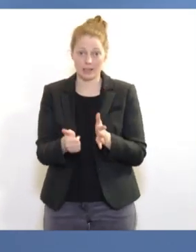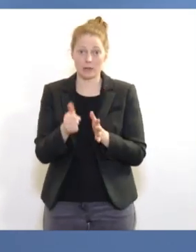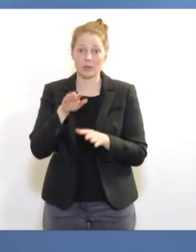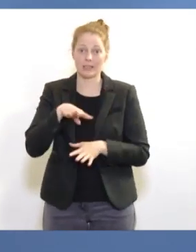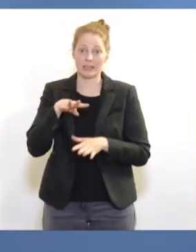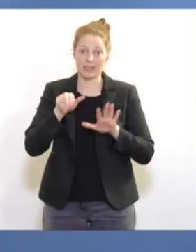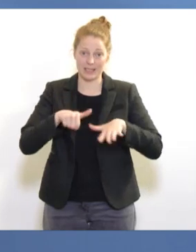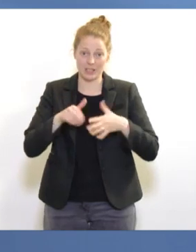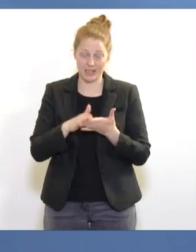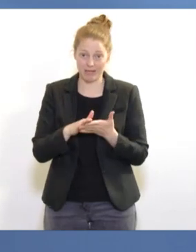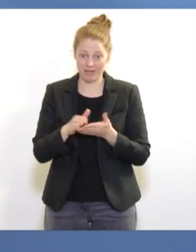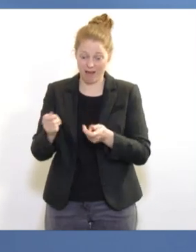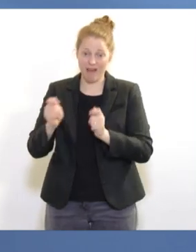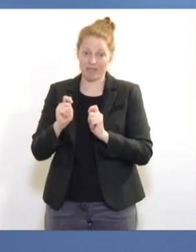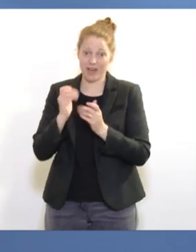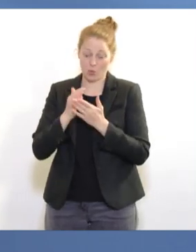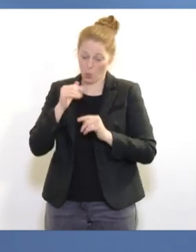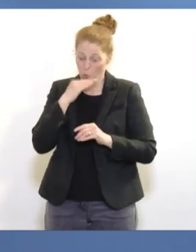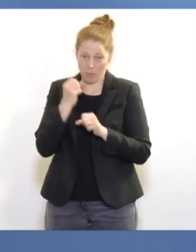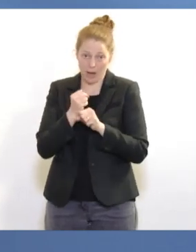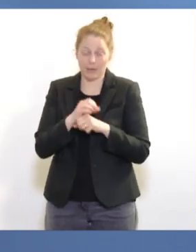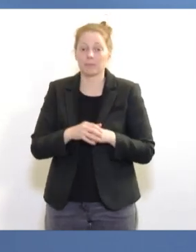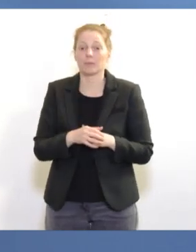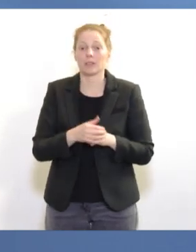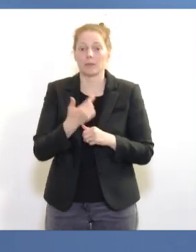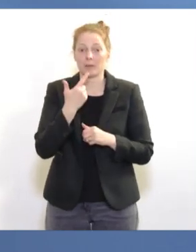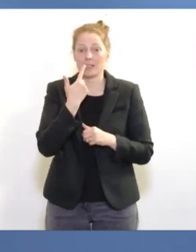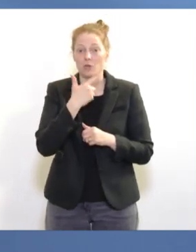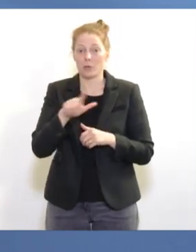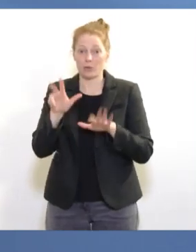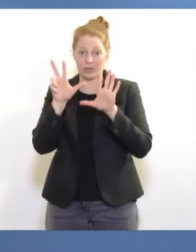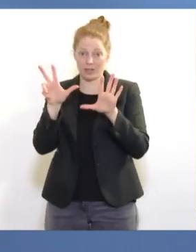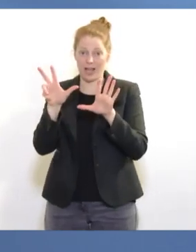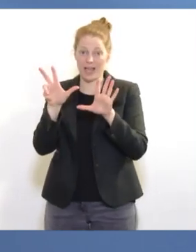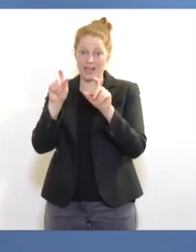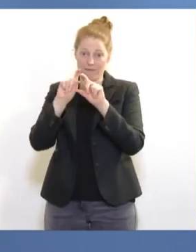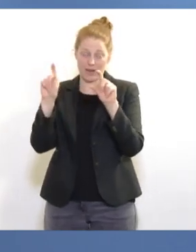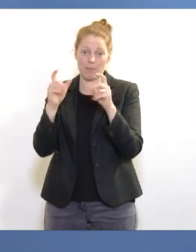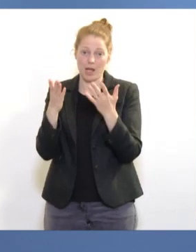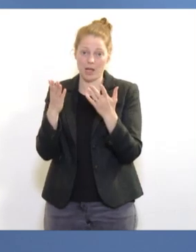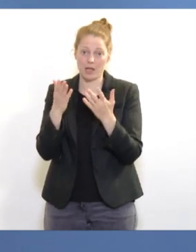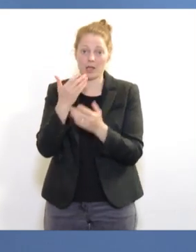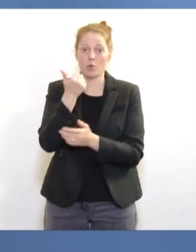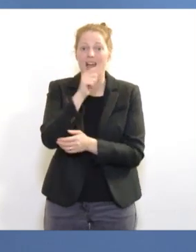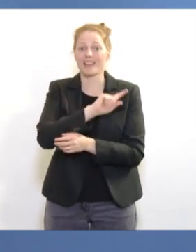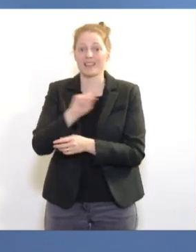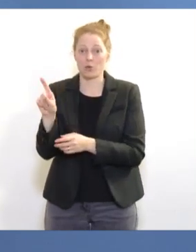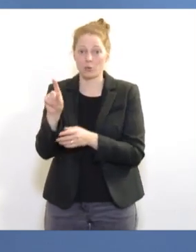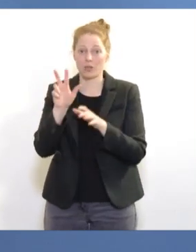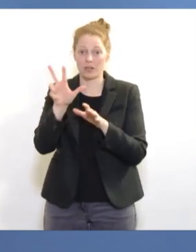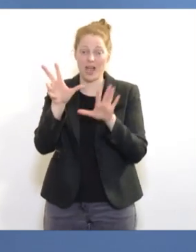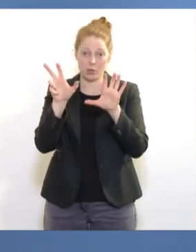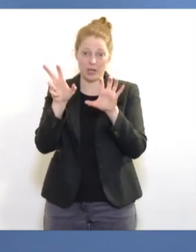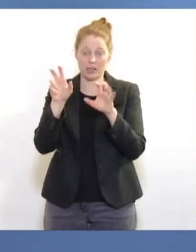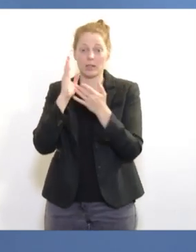2.616 Demanden von insgesamt 2.003 Betrieben, wovon 1.083 noch